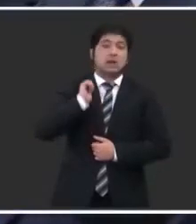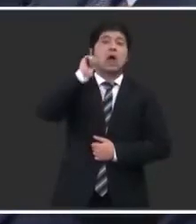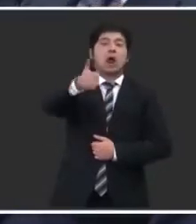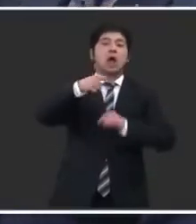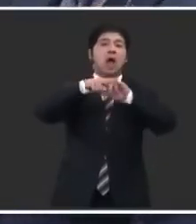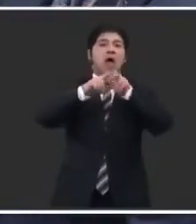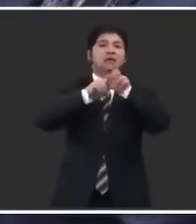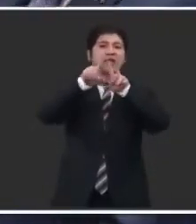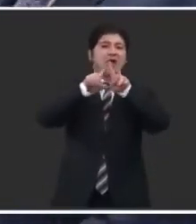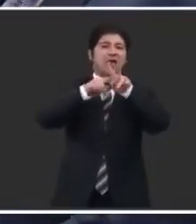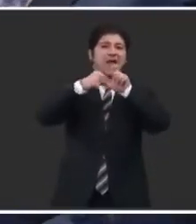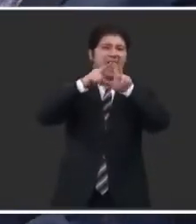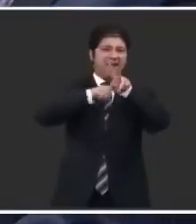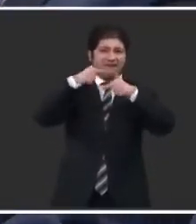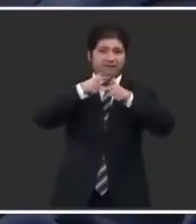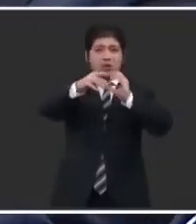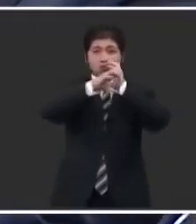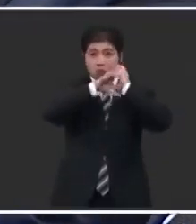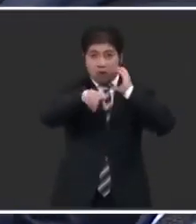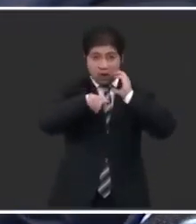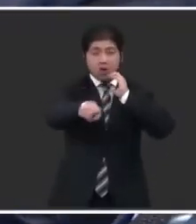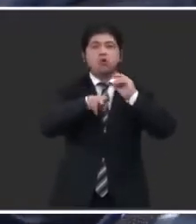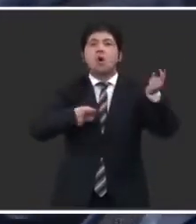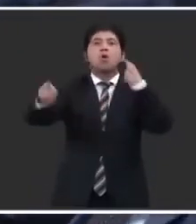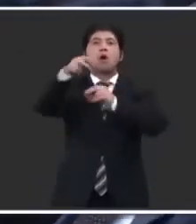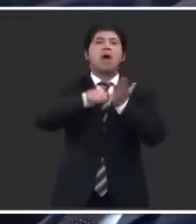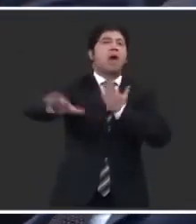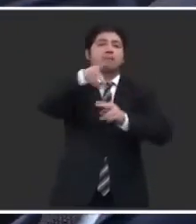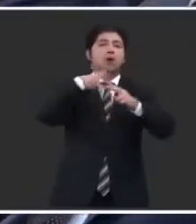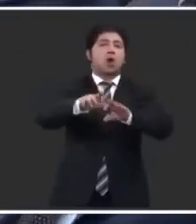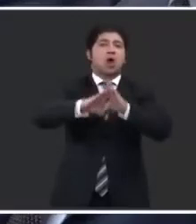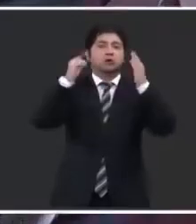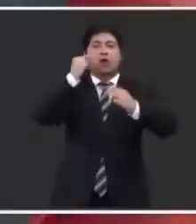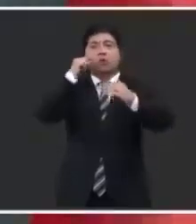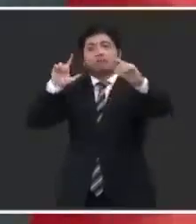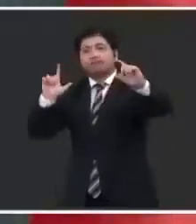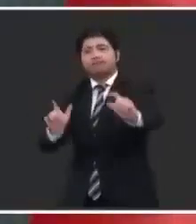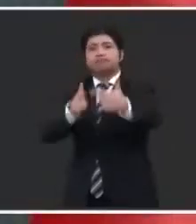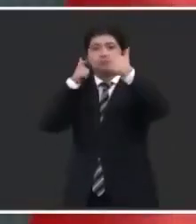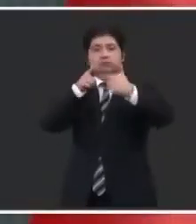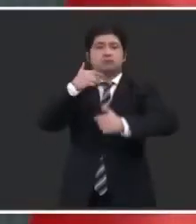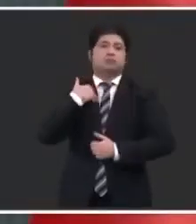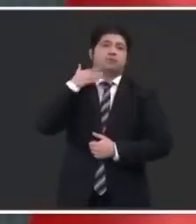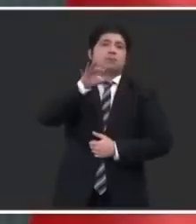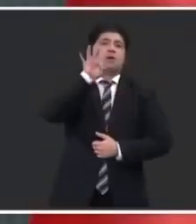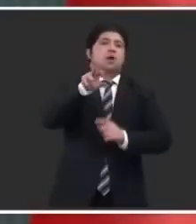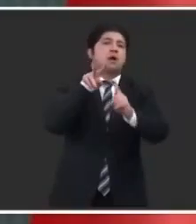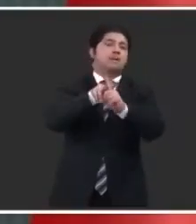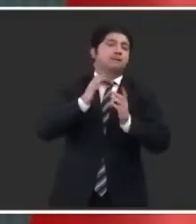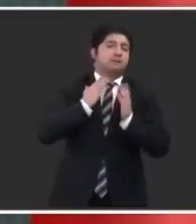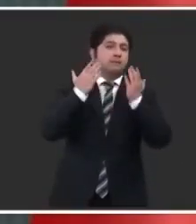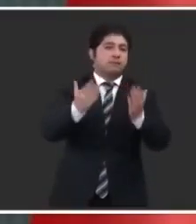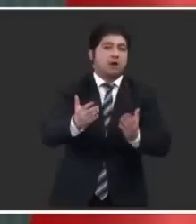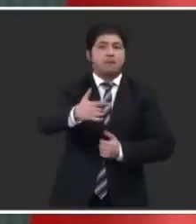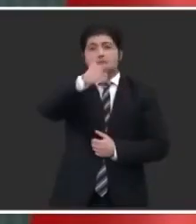Hasankeyf tüneli ve yollarının açılış törenine canlı bağlantıyla iştirak edeceğiz